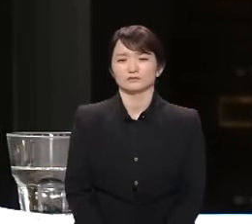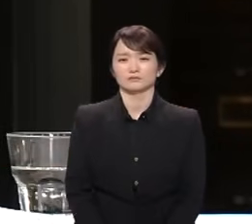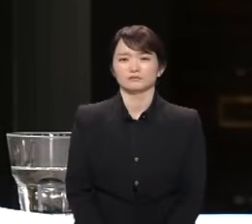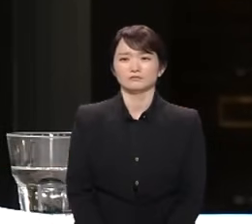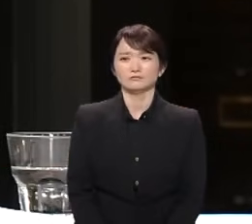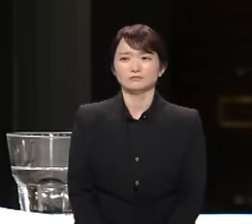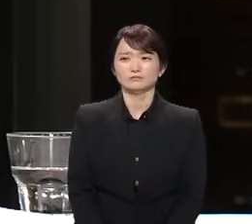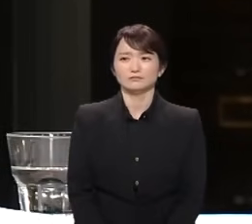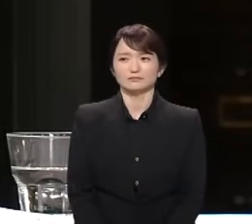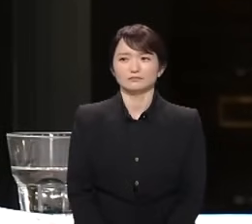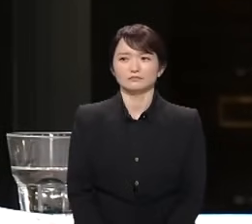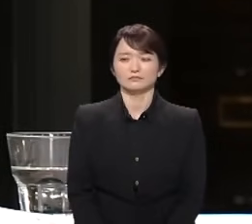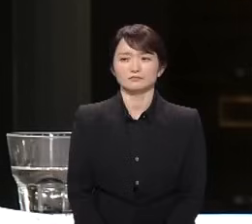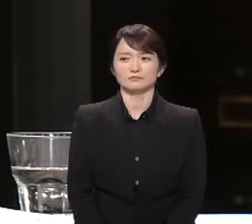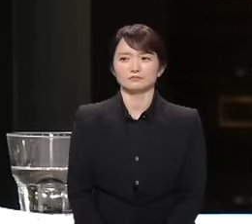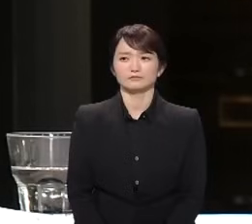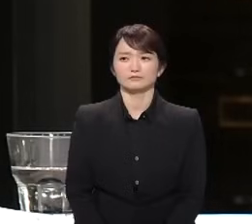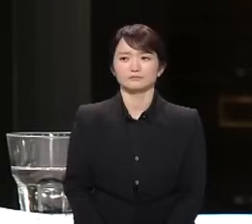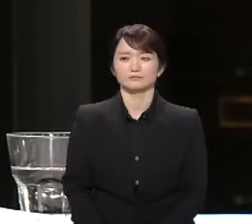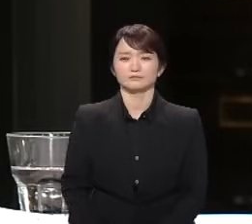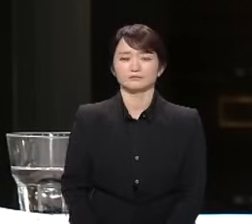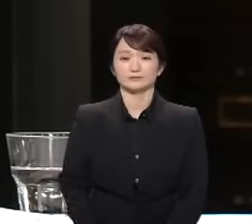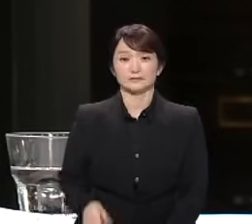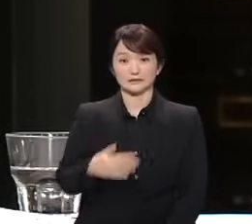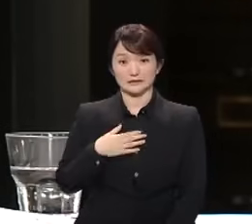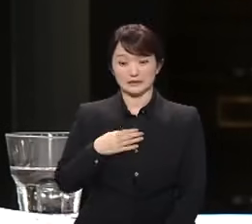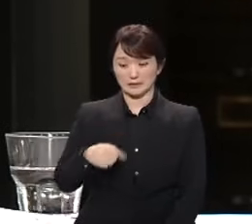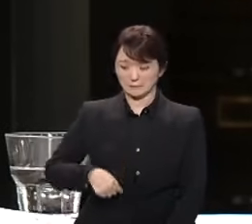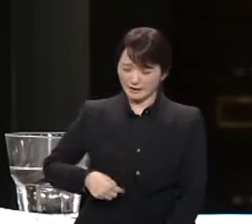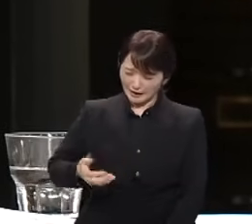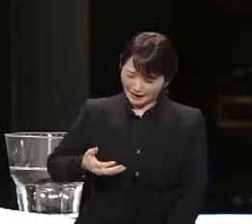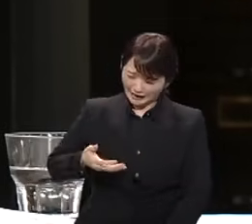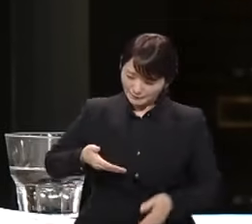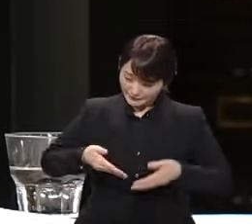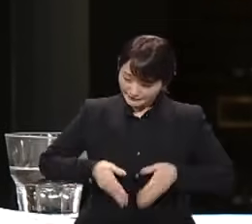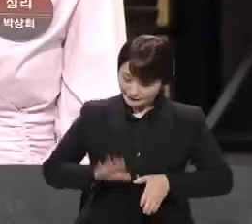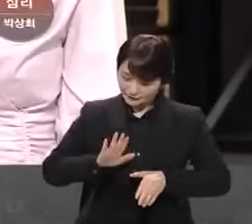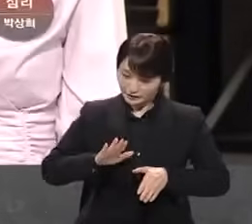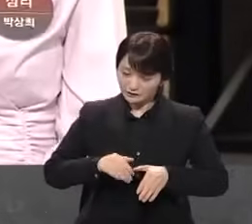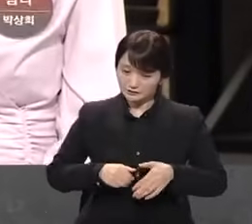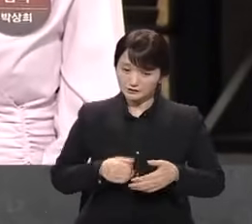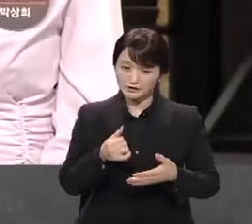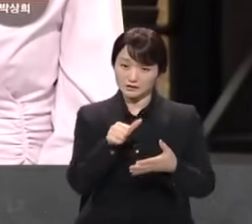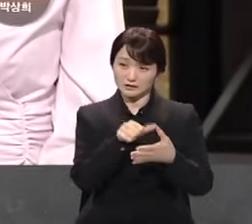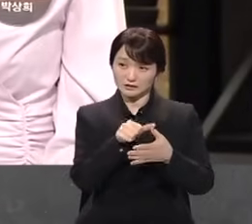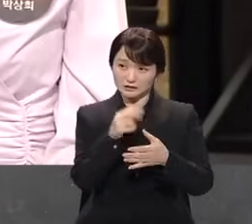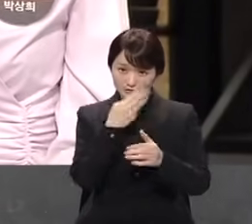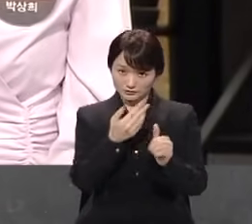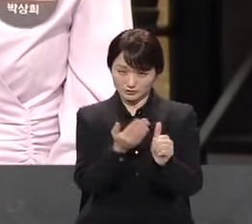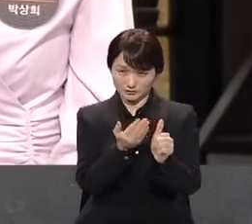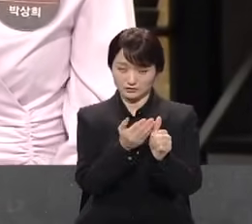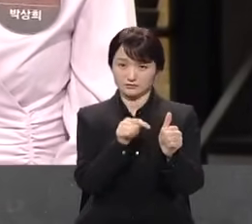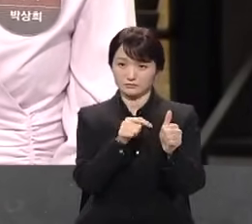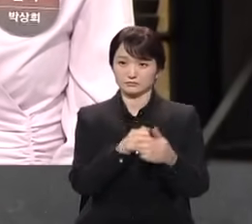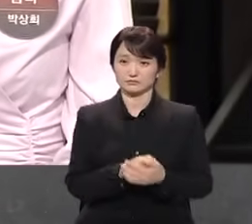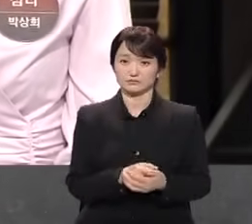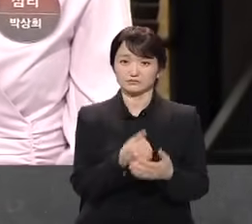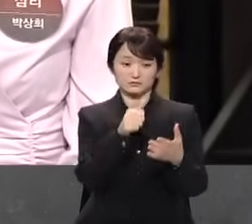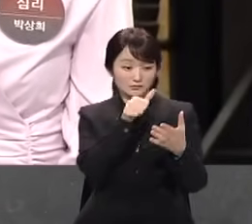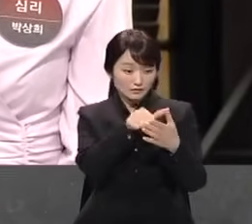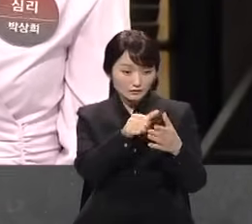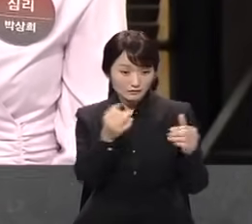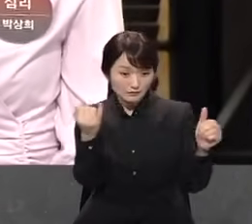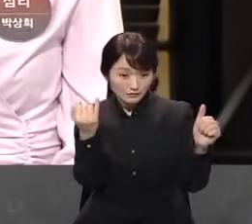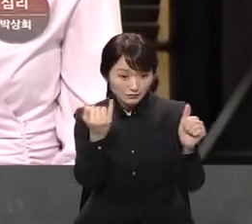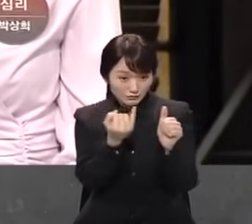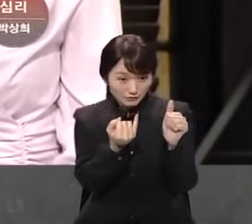됐든 내 배로 내가 배 아파서 낳은 자식은 아니지만 기르긴 했잖아 그 큰아들. 근데 세상에 그 큰아들 장가가는